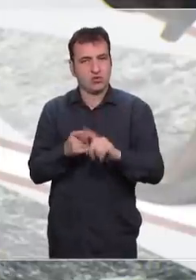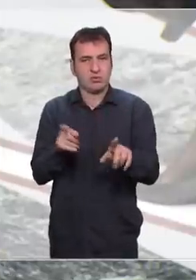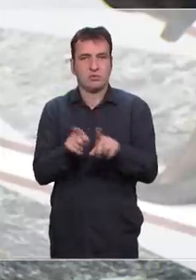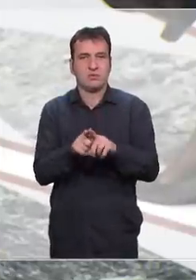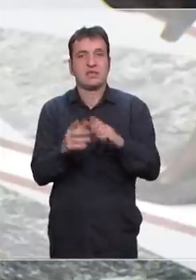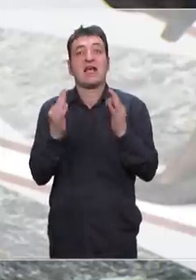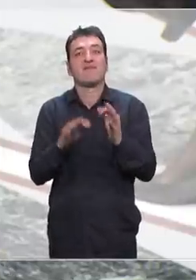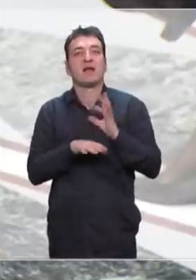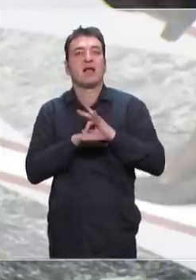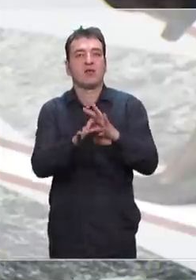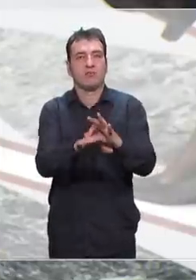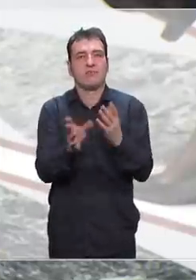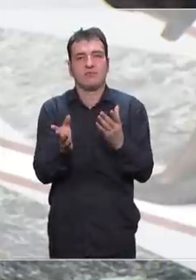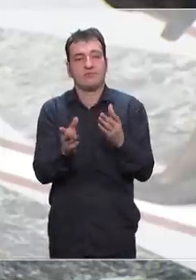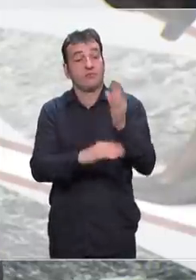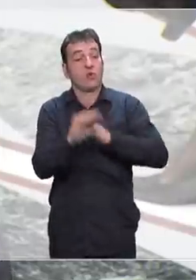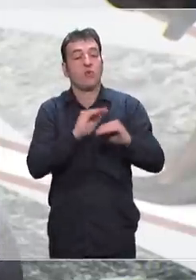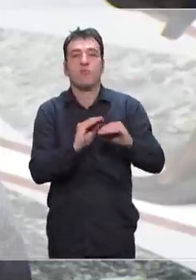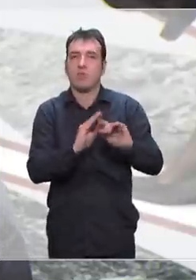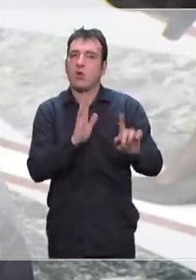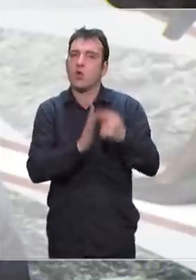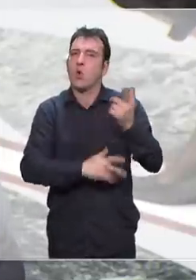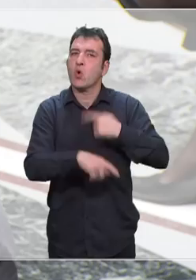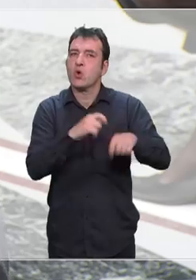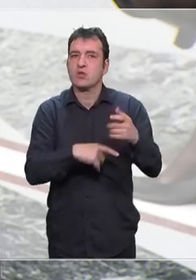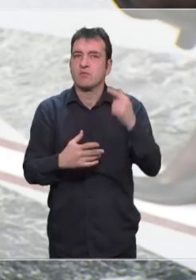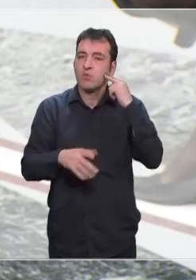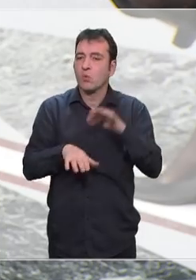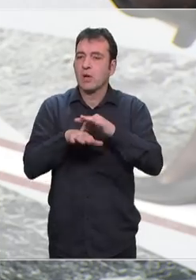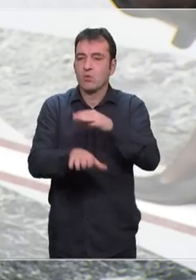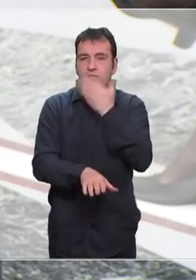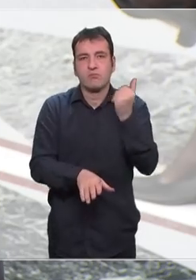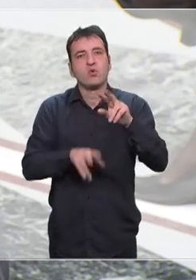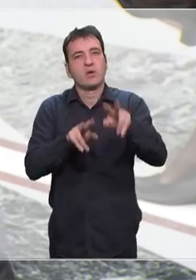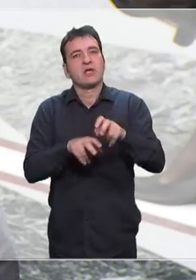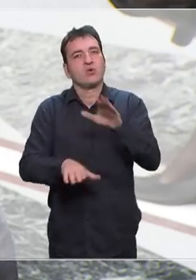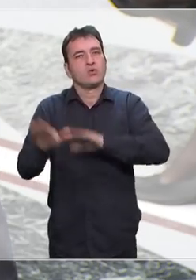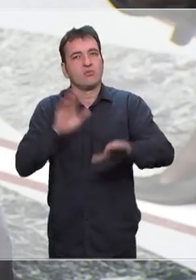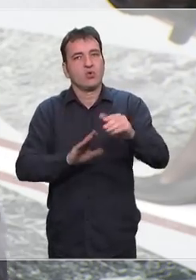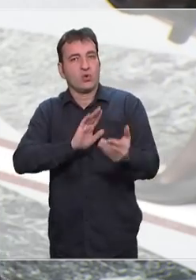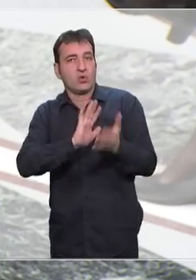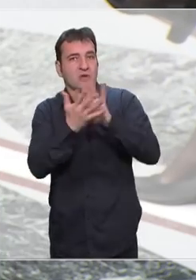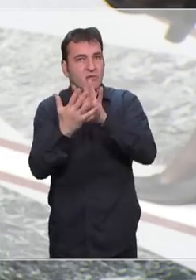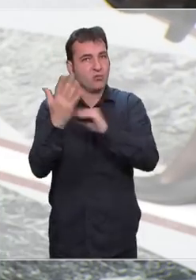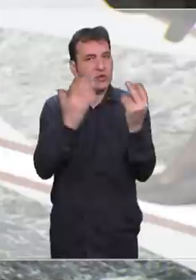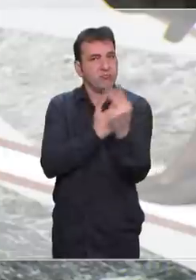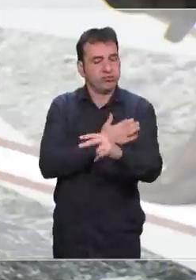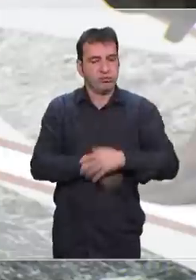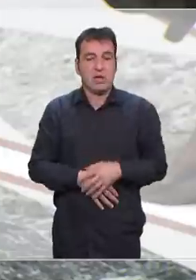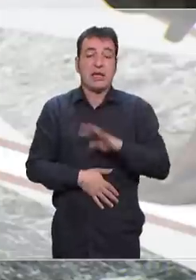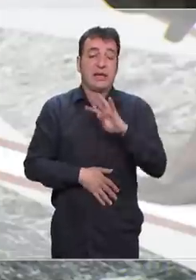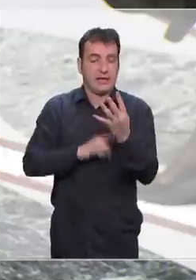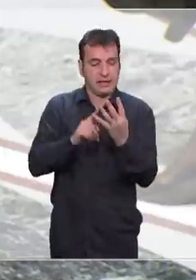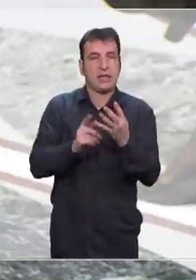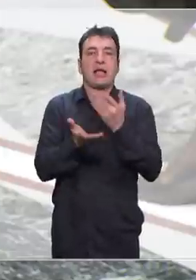en termes d'accompagnement dans le cadre du plan de relance pour faire en sorte qu'on puisse accompagner mieux les agriculteurs bio dans la transformation de leur modèle. Quatrième élément que je veux dire, le